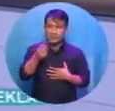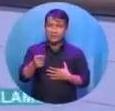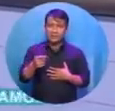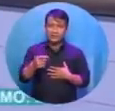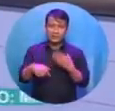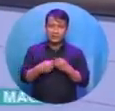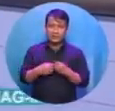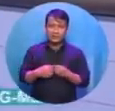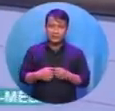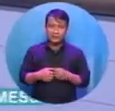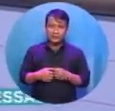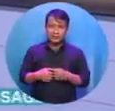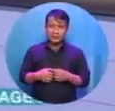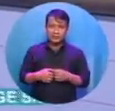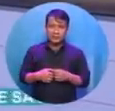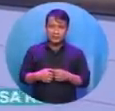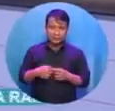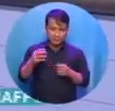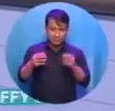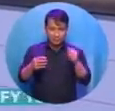Arjun? Wendy?